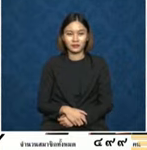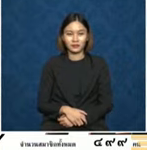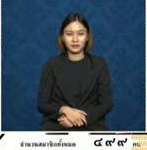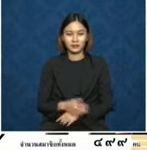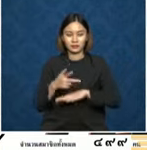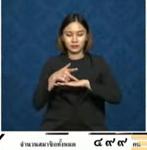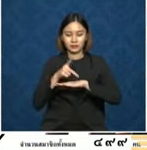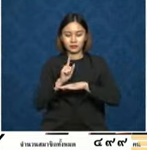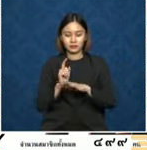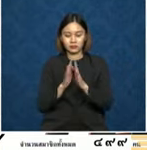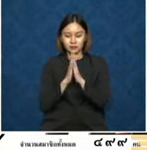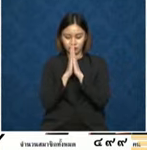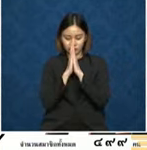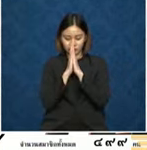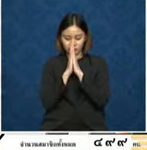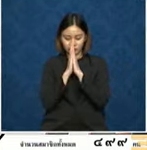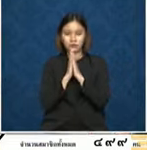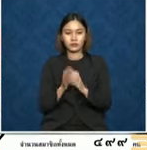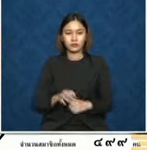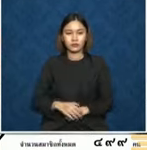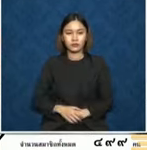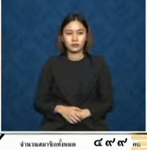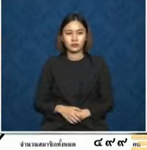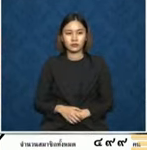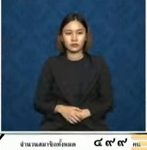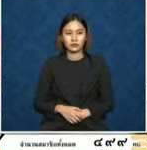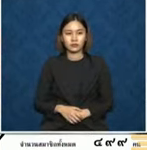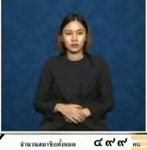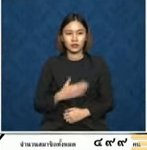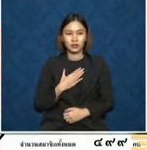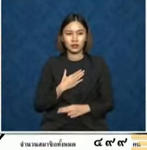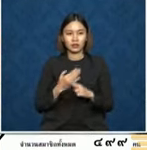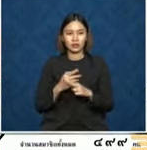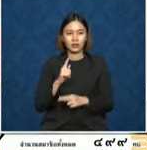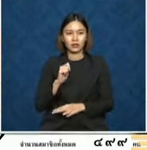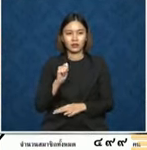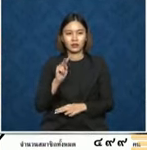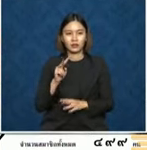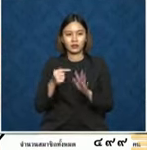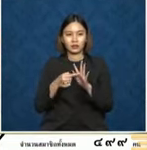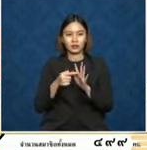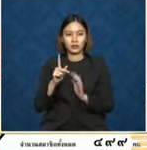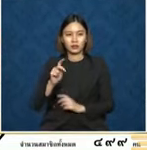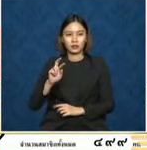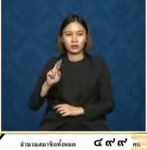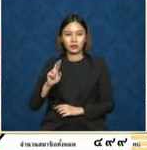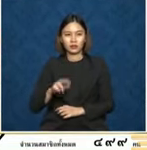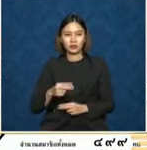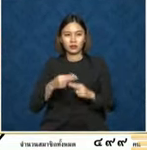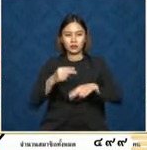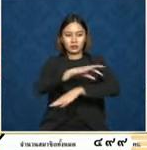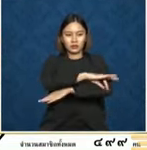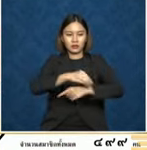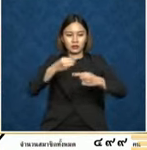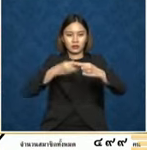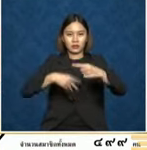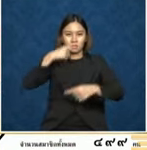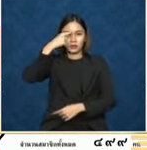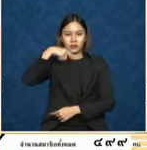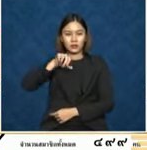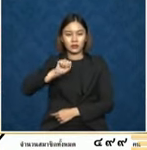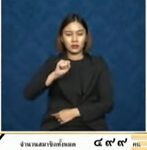กราบเรียนท่านประธานสภาผู้แทนราษฎรที่เคารพครับผมถากรตันทสิทธิ์บัญชีรายชื่อพรรคไทยสร้างไทยครับก่อนอื่นต้อง